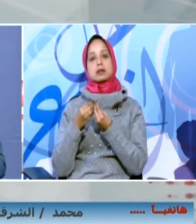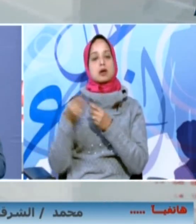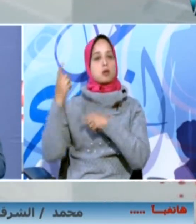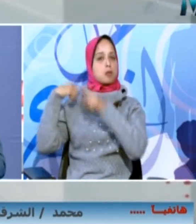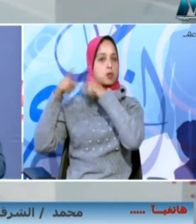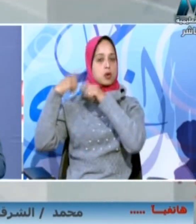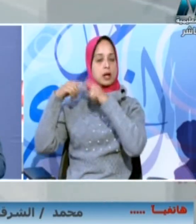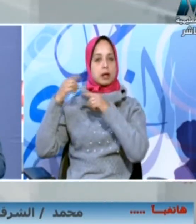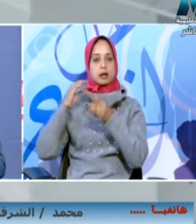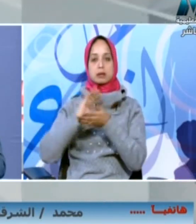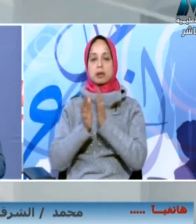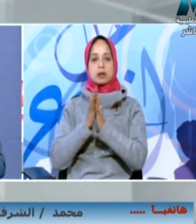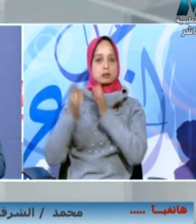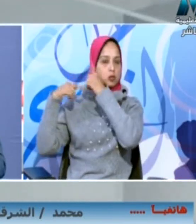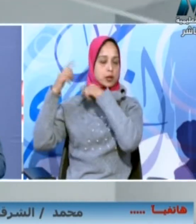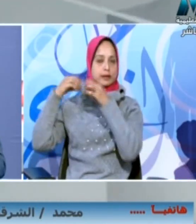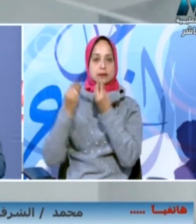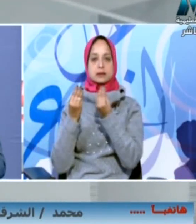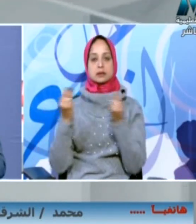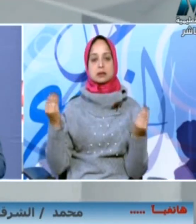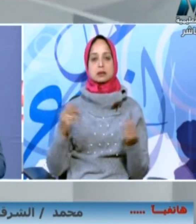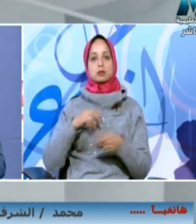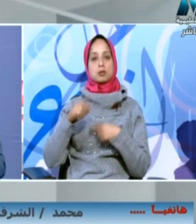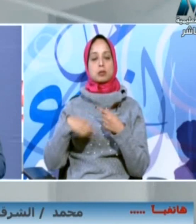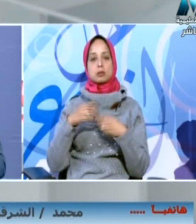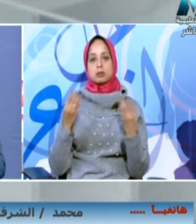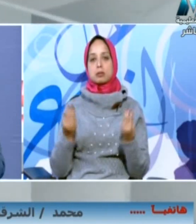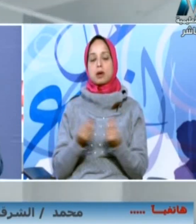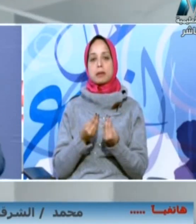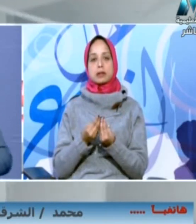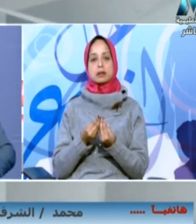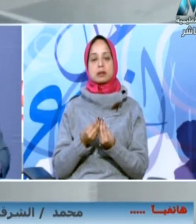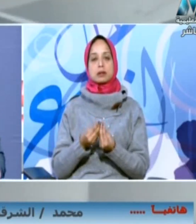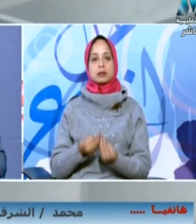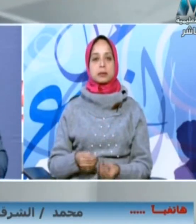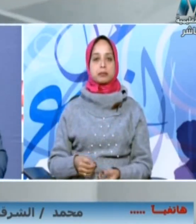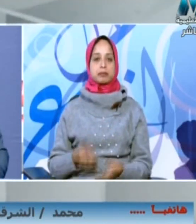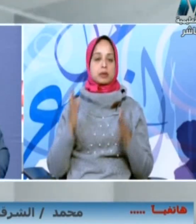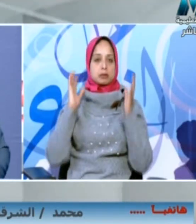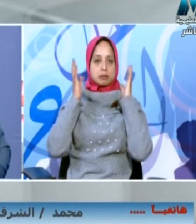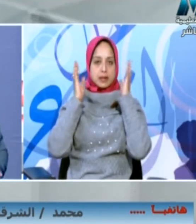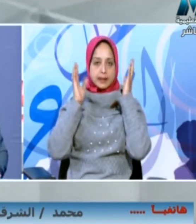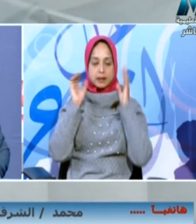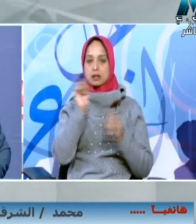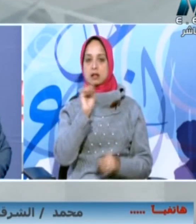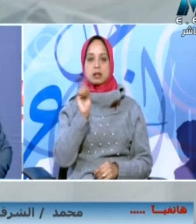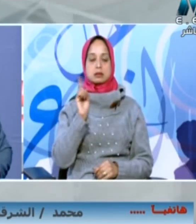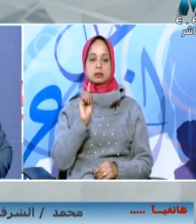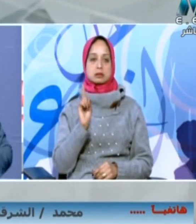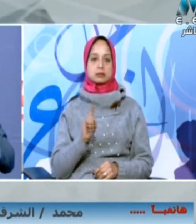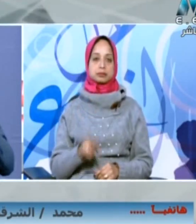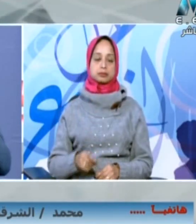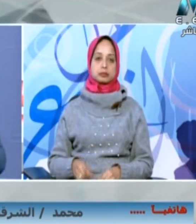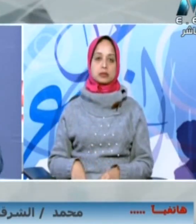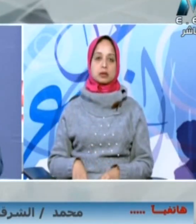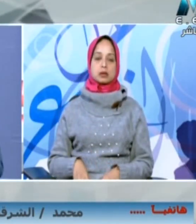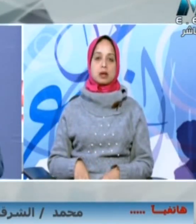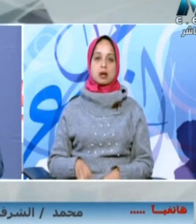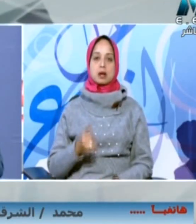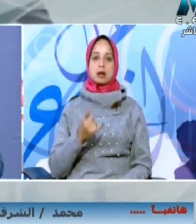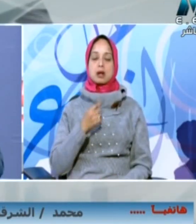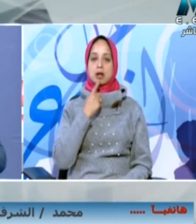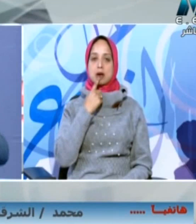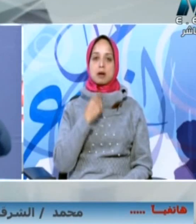مكثفة وجزئية وكلية، وهنعمل لكم كل اللي أنتوا عايزينه، ما تقلقش. وبعدين فيها محمد الحلقات اللي هي اتذاعت للفصل الثاني كلها متسجله على اليوتيوب،